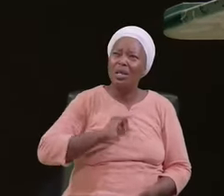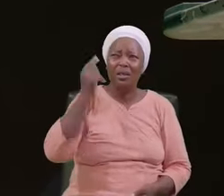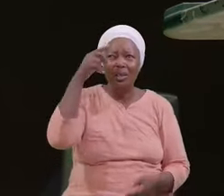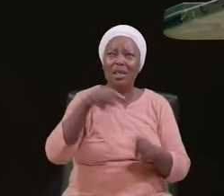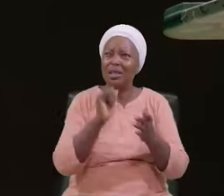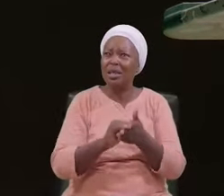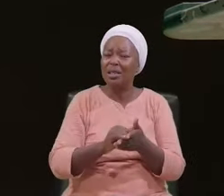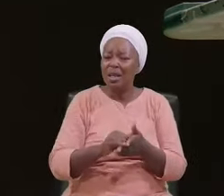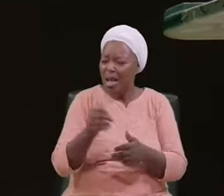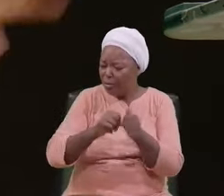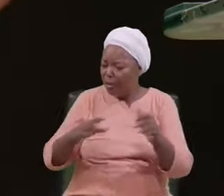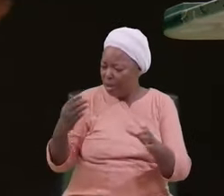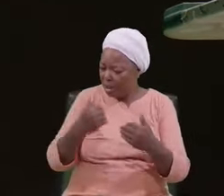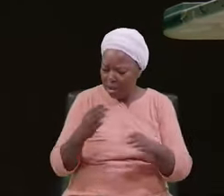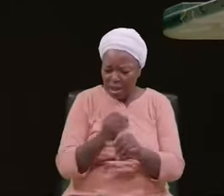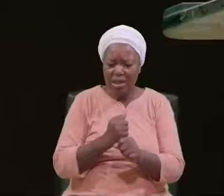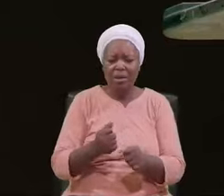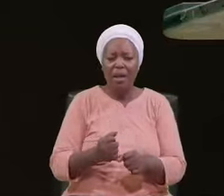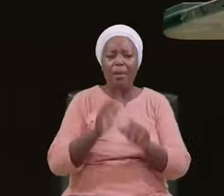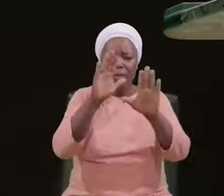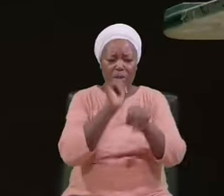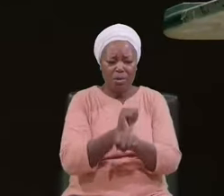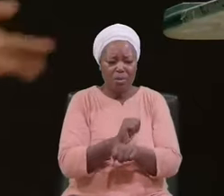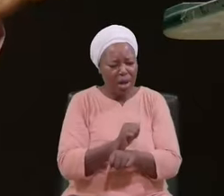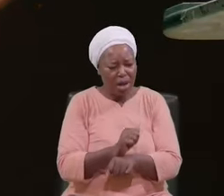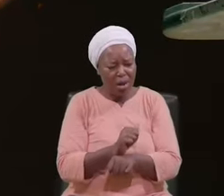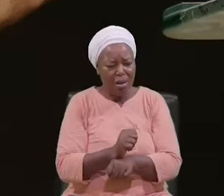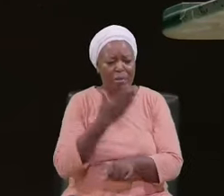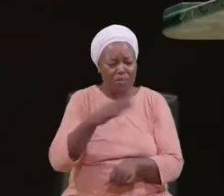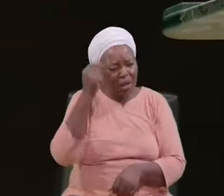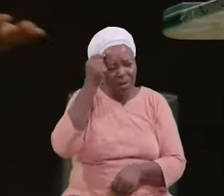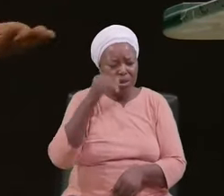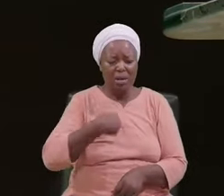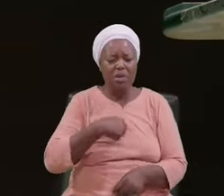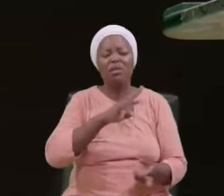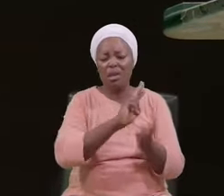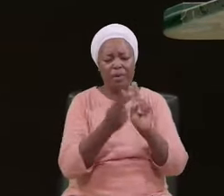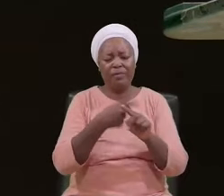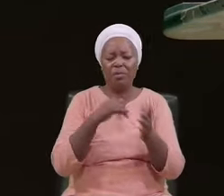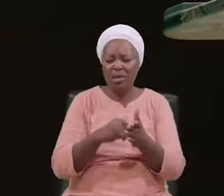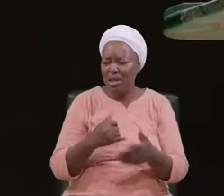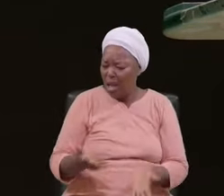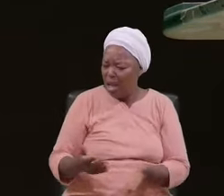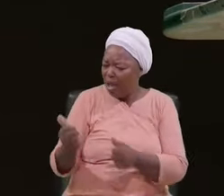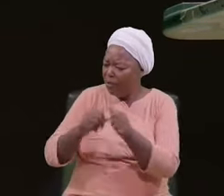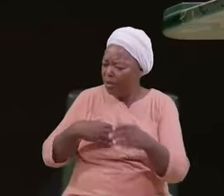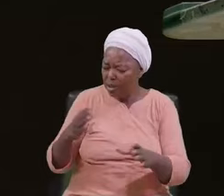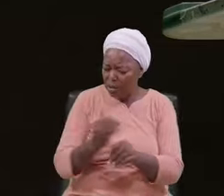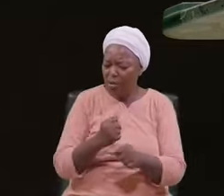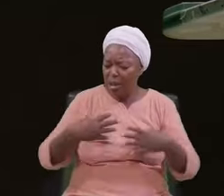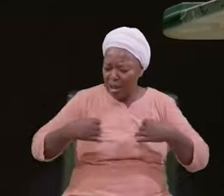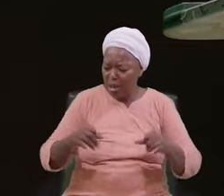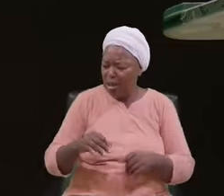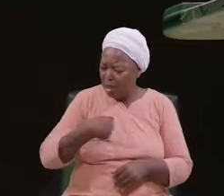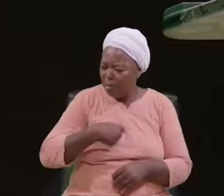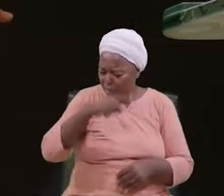ces miracles, moi je ne vais pas en avoir, mauvaise pensée, je m'en repens. Pourquoi je pense que tout le monde sera guéri, que moi je n'en aurai pas?